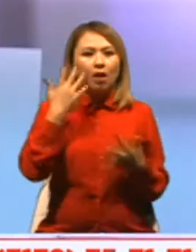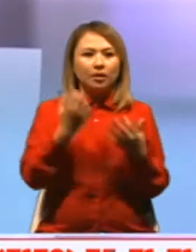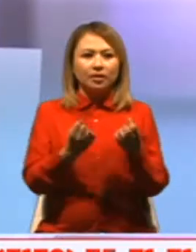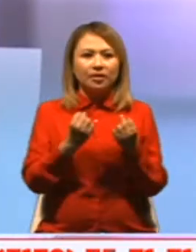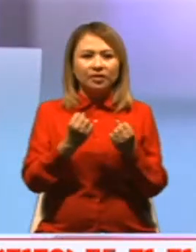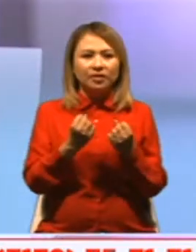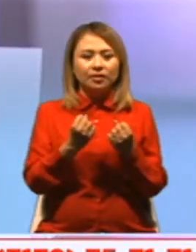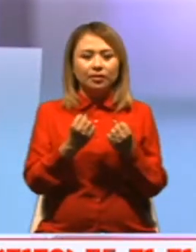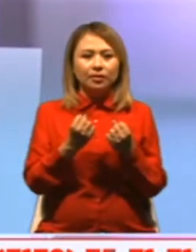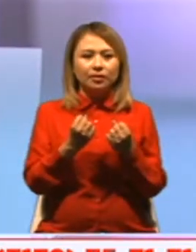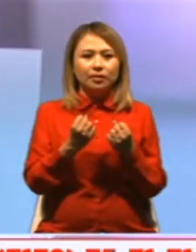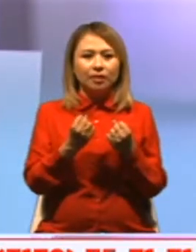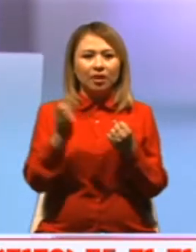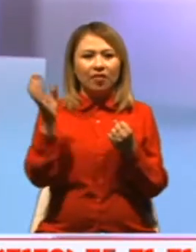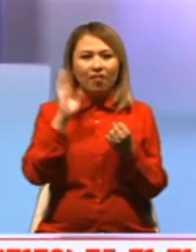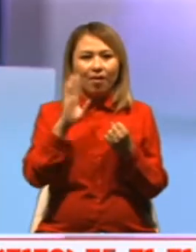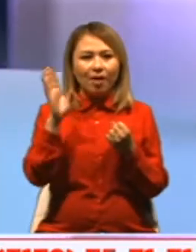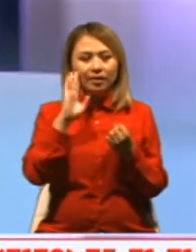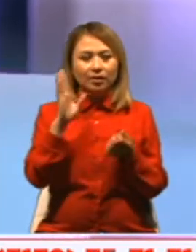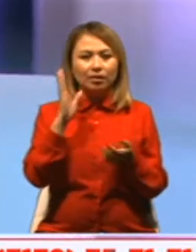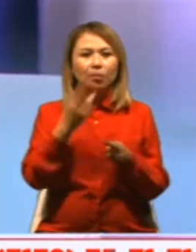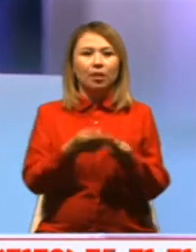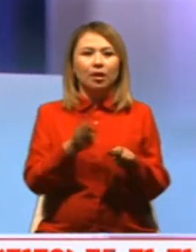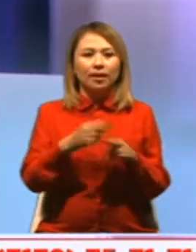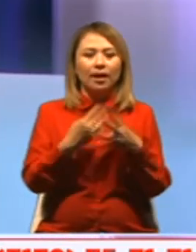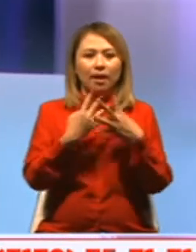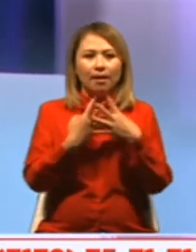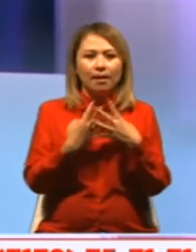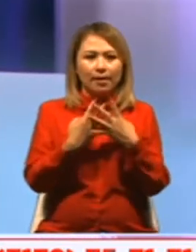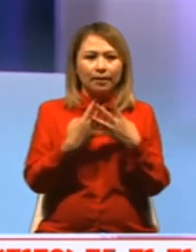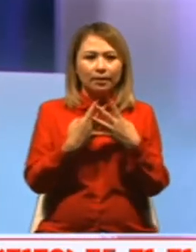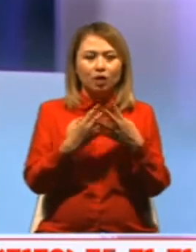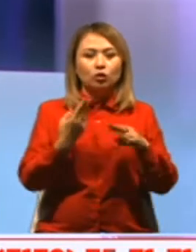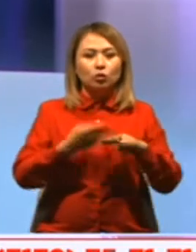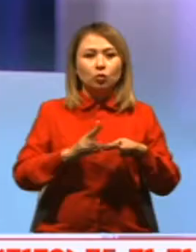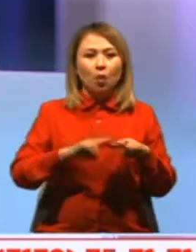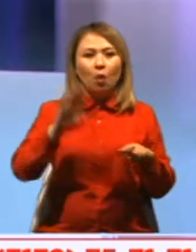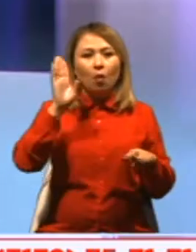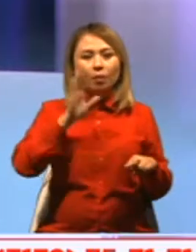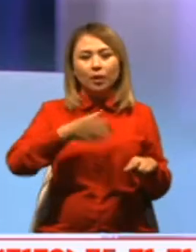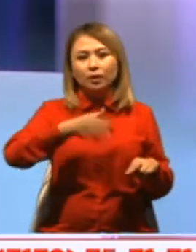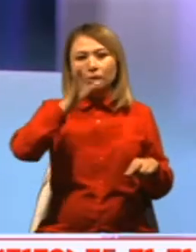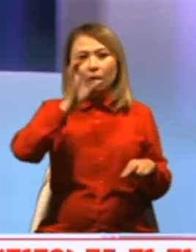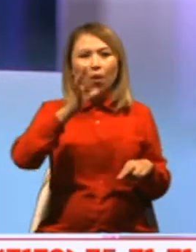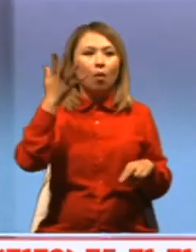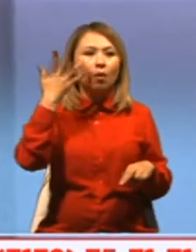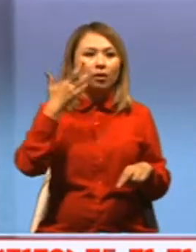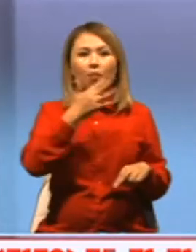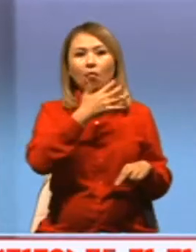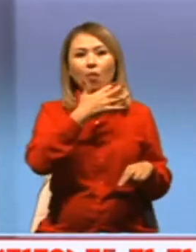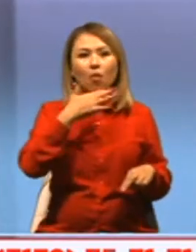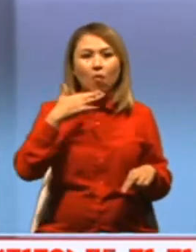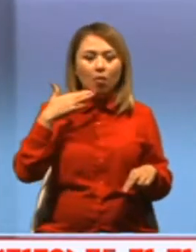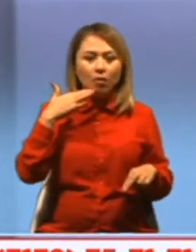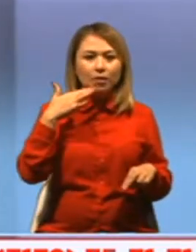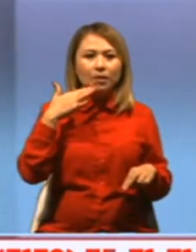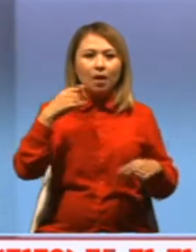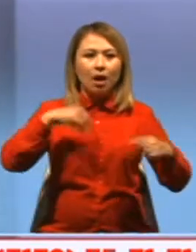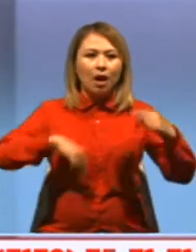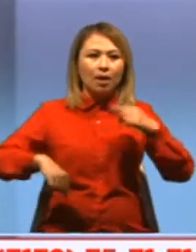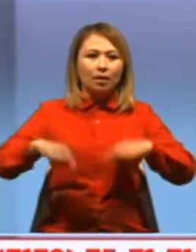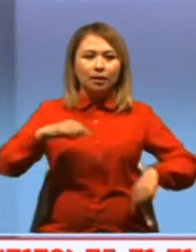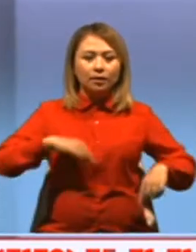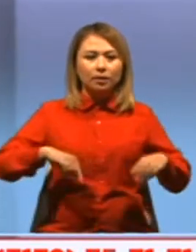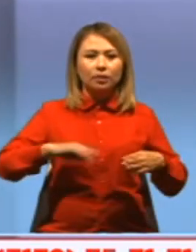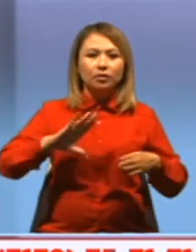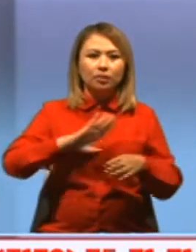қаупі, ұстап қалатын қасиеті бар, клетка ішілік. Ал енді сол суды көп ішкен кезде натрийді, яғни организмінен шайып